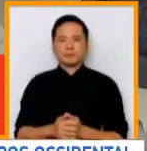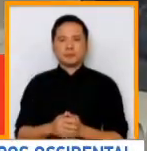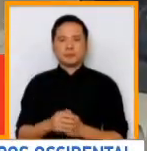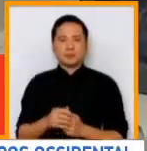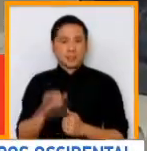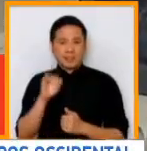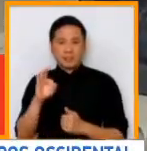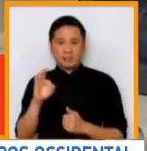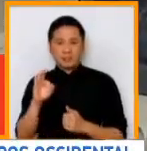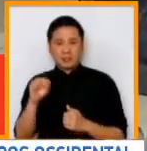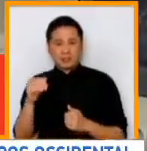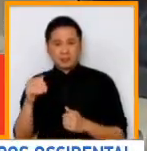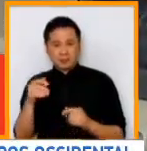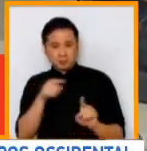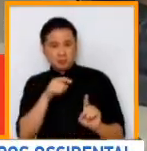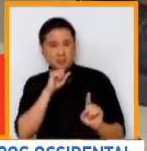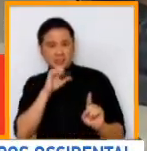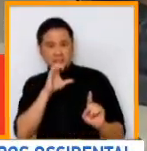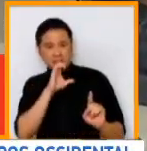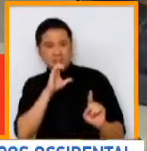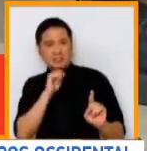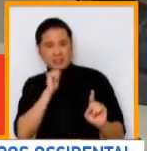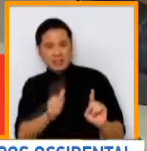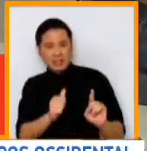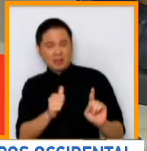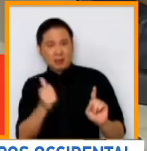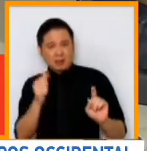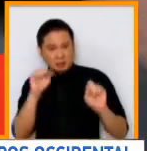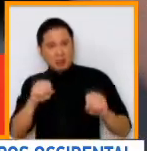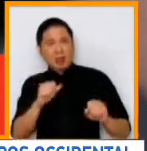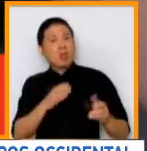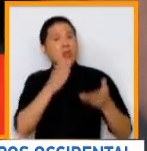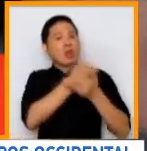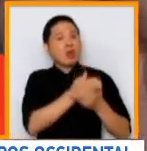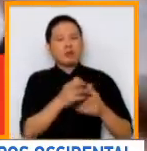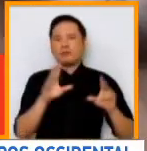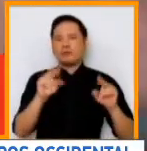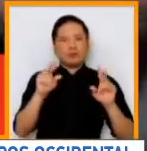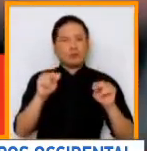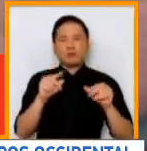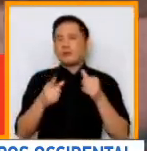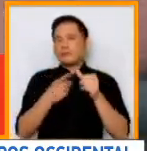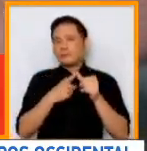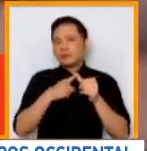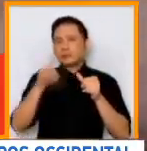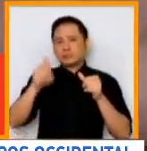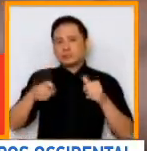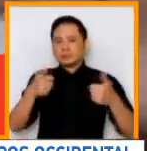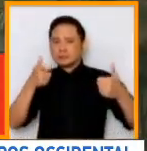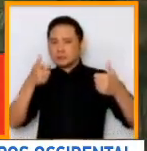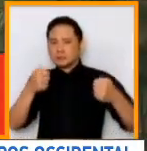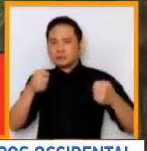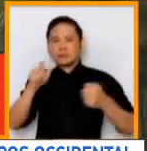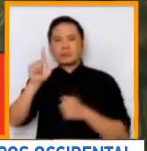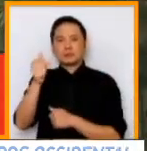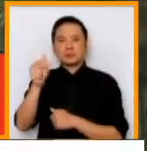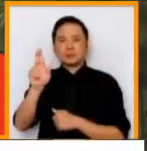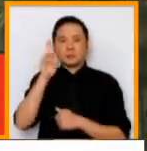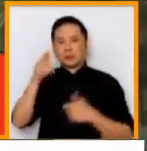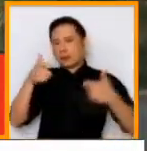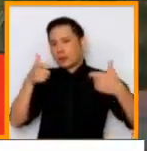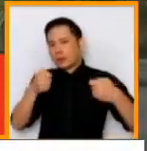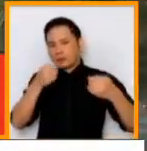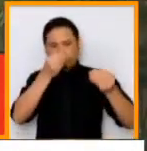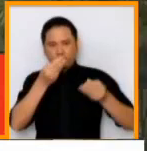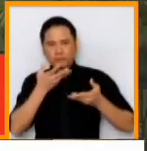pumunta rito, Maris. Dapat pa rin sila makatanggap ng text message mula LGU kaugnay ng kanilang schedule. Papayagan mag-walk-in ang mga